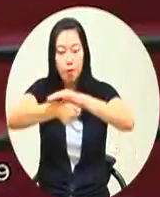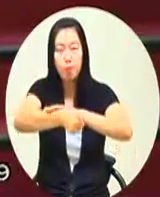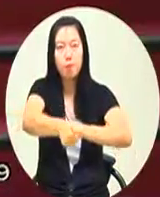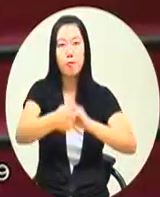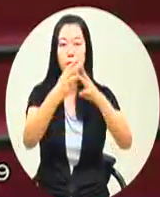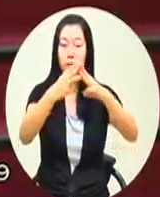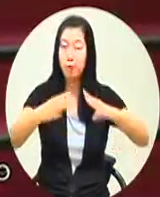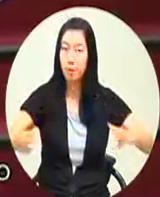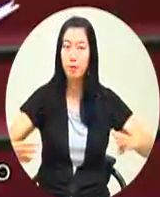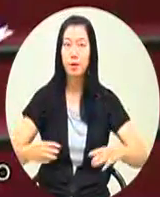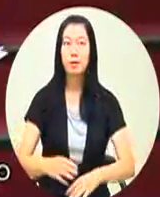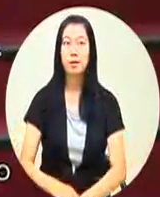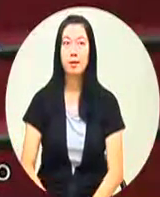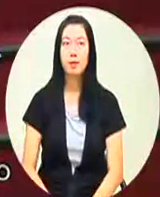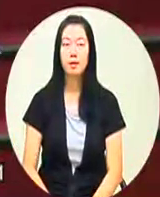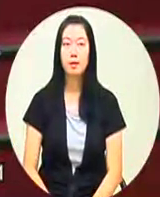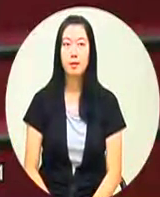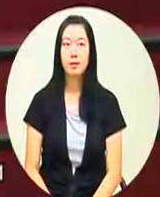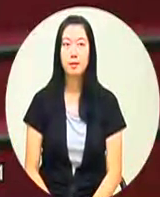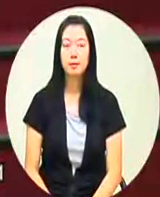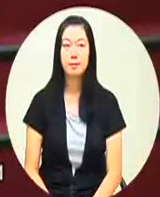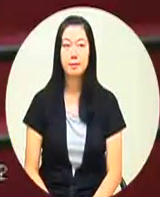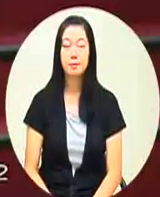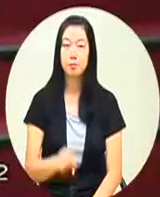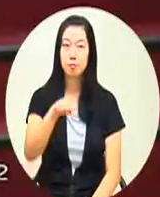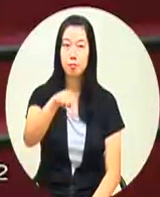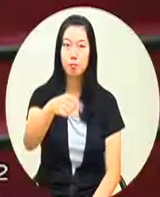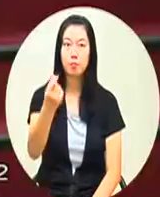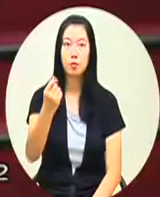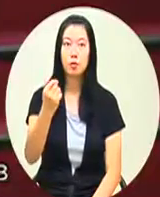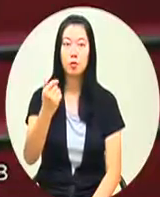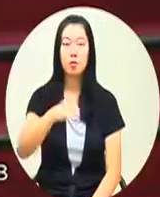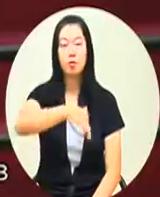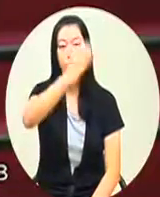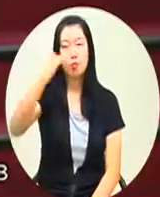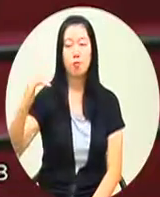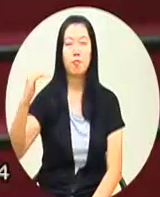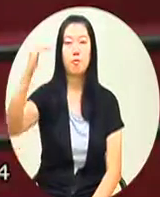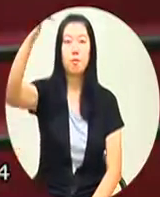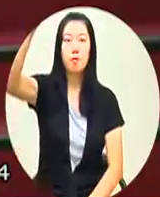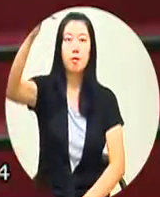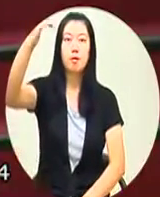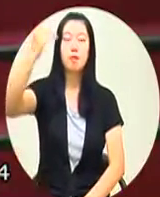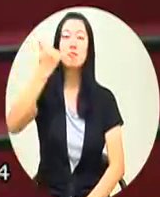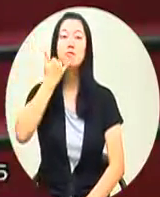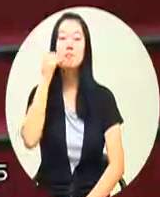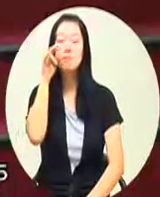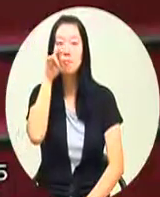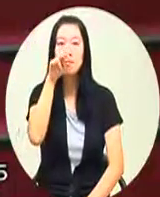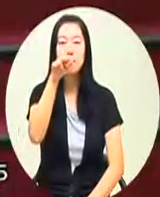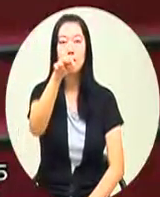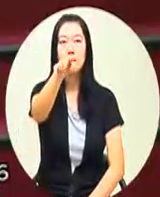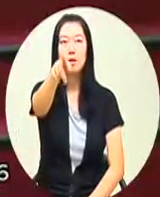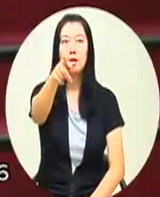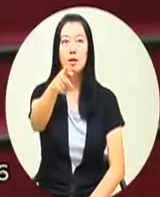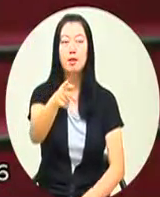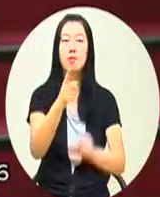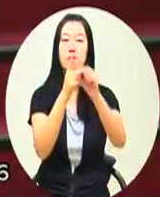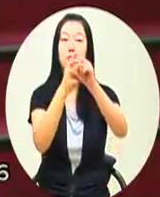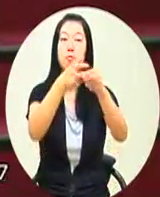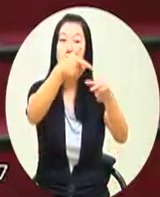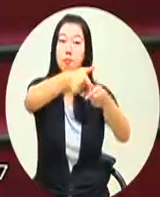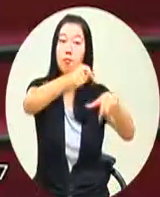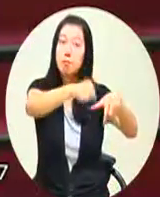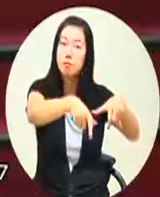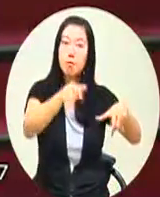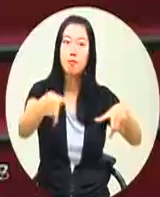营。那么在宝山，因为是高海拔高山，它可以看到我们的中游